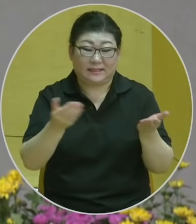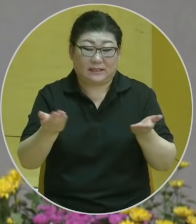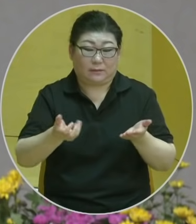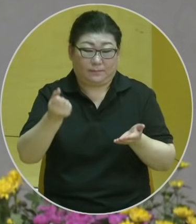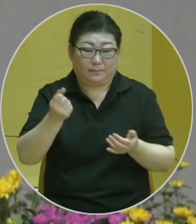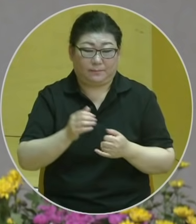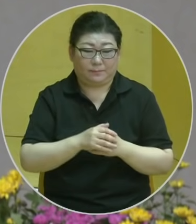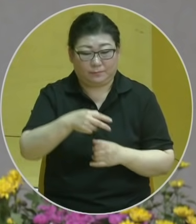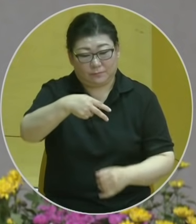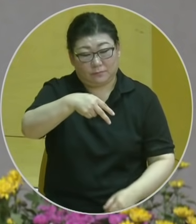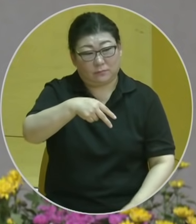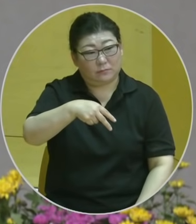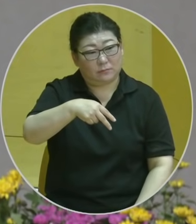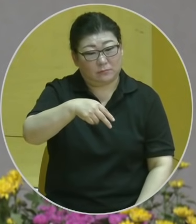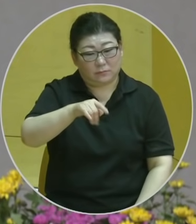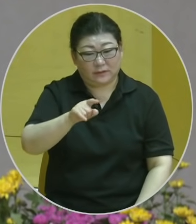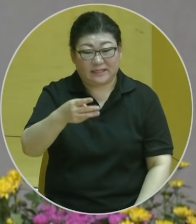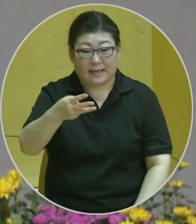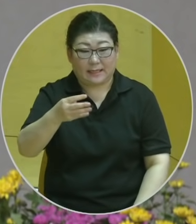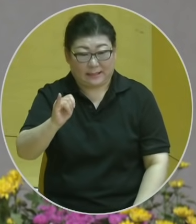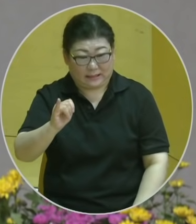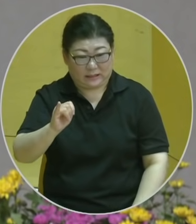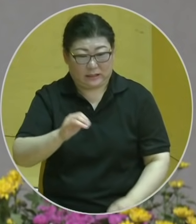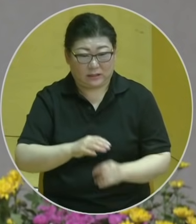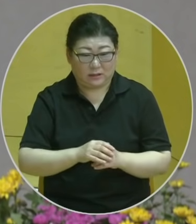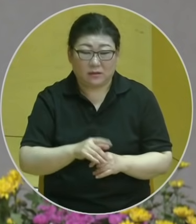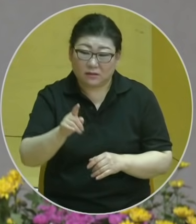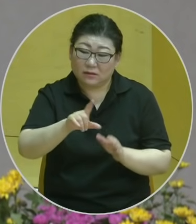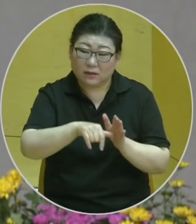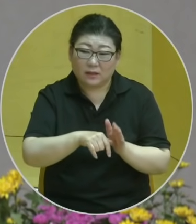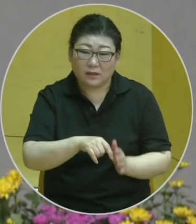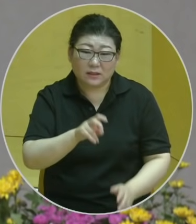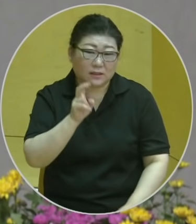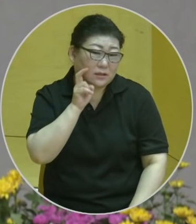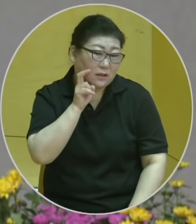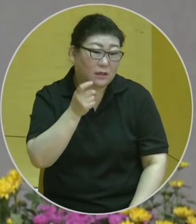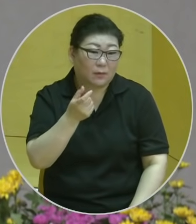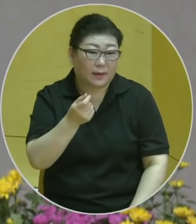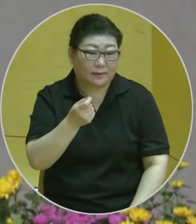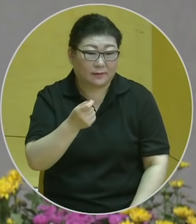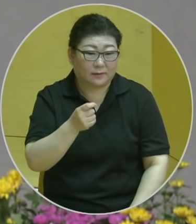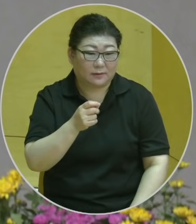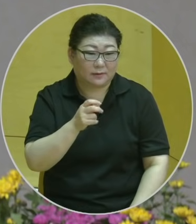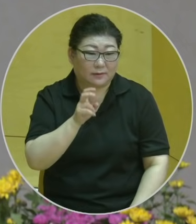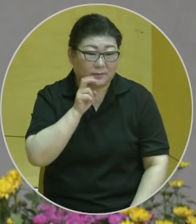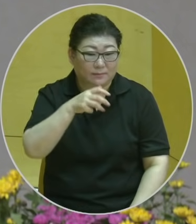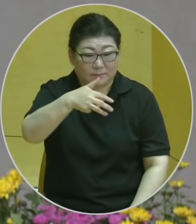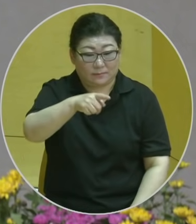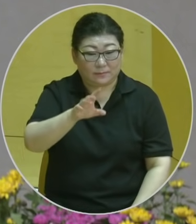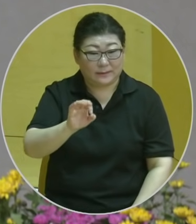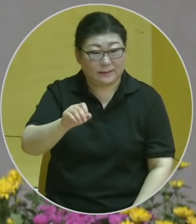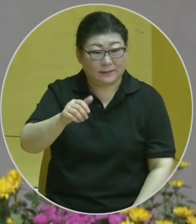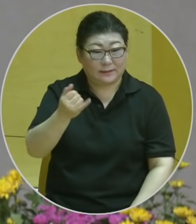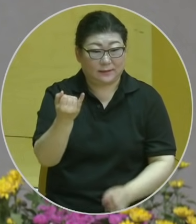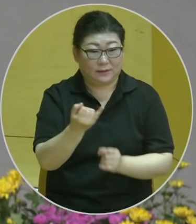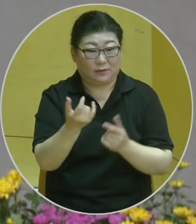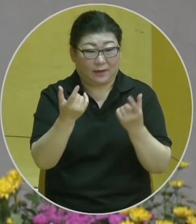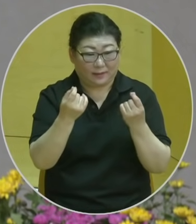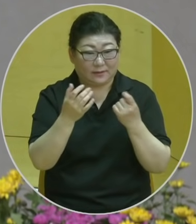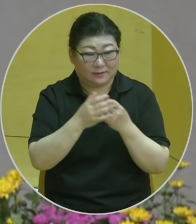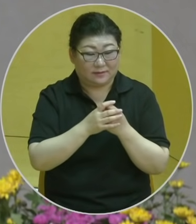당시에 창기와 같은 그런 이미지를 갖고 있는 그런 직업이었습니다. 그러나 그가 예수 그리스도로